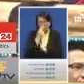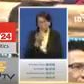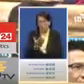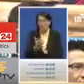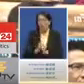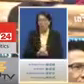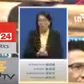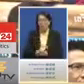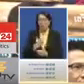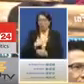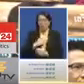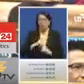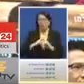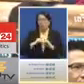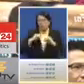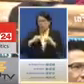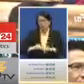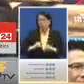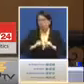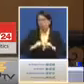เดี๋ยวผมไม่ได้ใช้